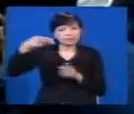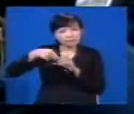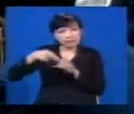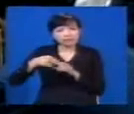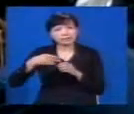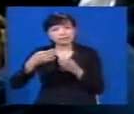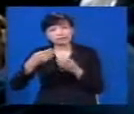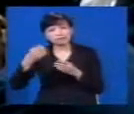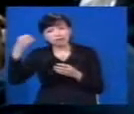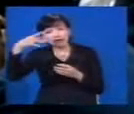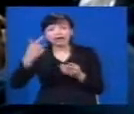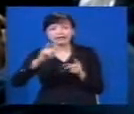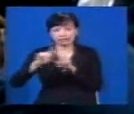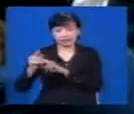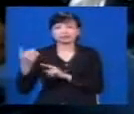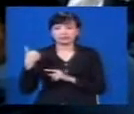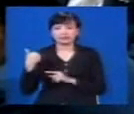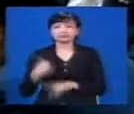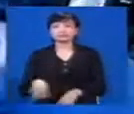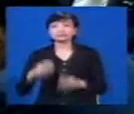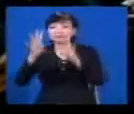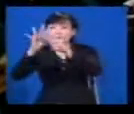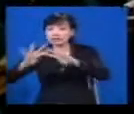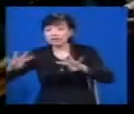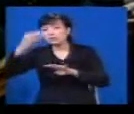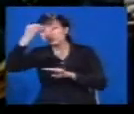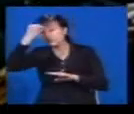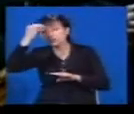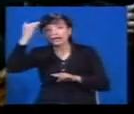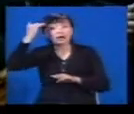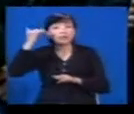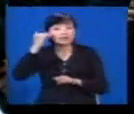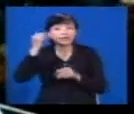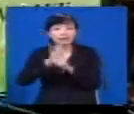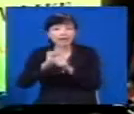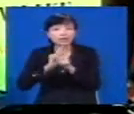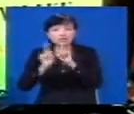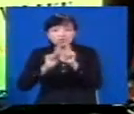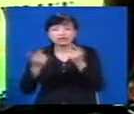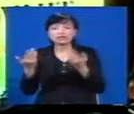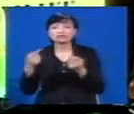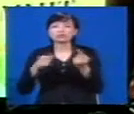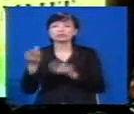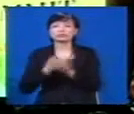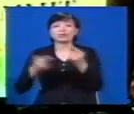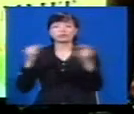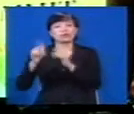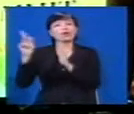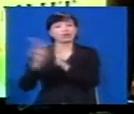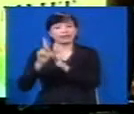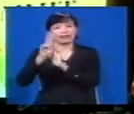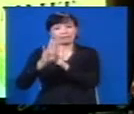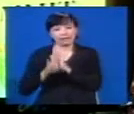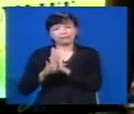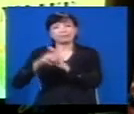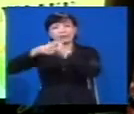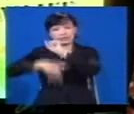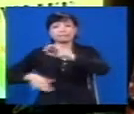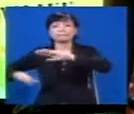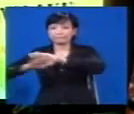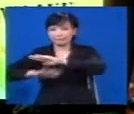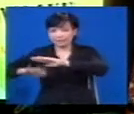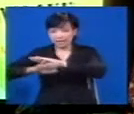ส่วนการหารืออาเซียนกับญี่ปุ่นและเกาหลีได้เน้นเรื่องความเชื่อมโยงกันด้านกฎระเบียบและโครงสร้างพื้นฐานตลอดจนการเชื่อ